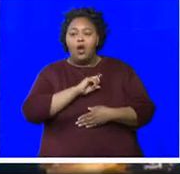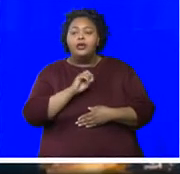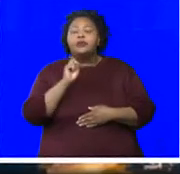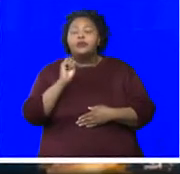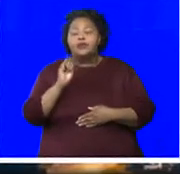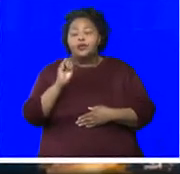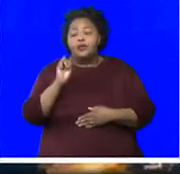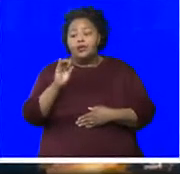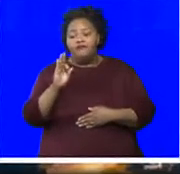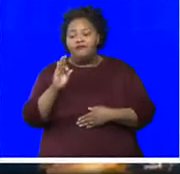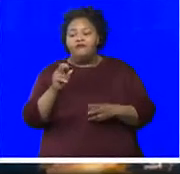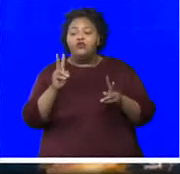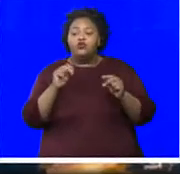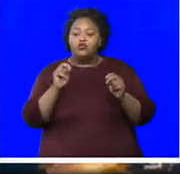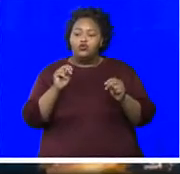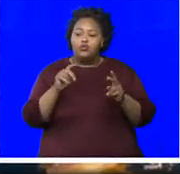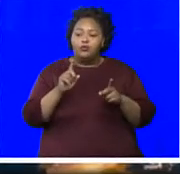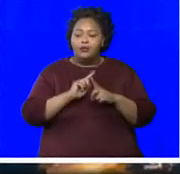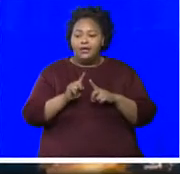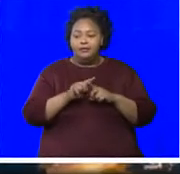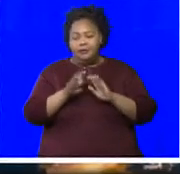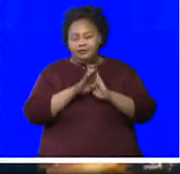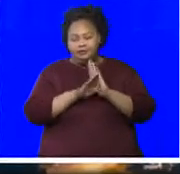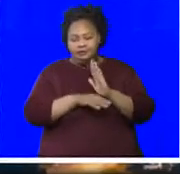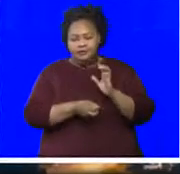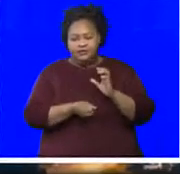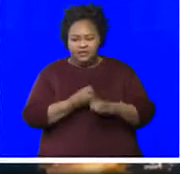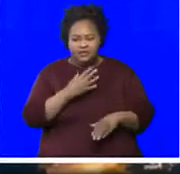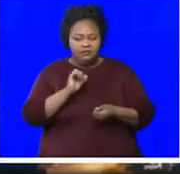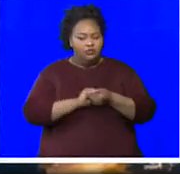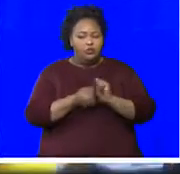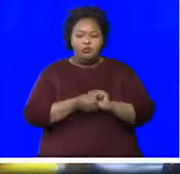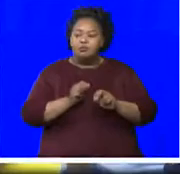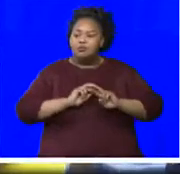isizini lensha. Mdluli bakhuluma nalomsakato eMbabane.